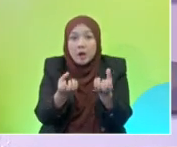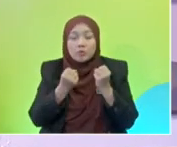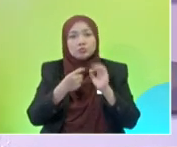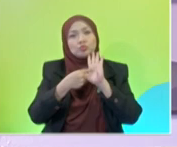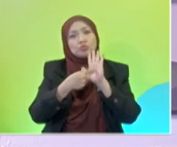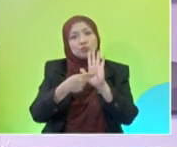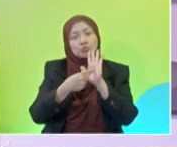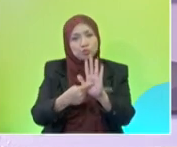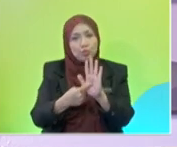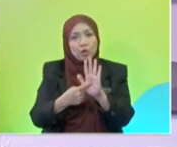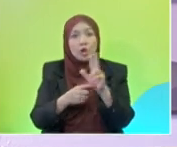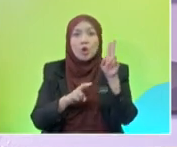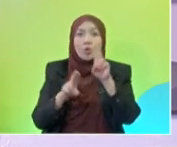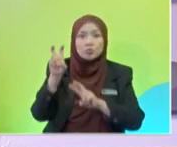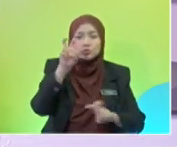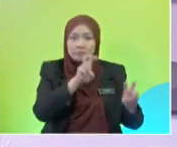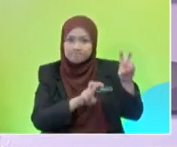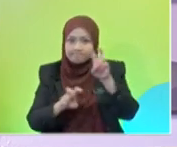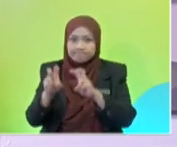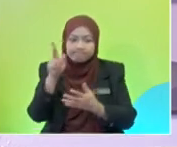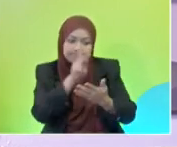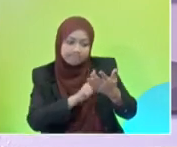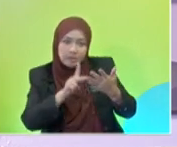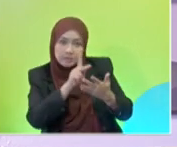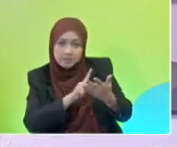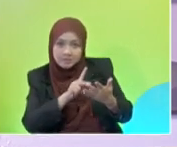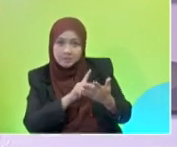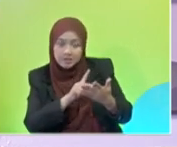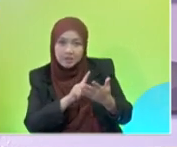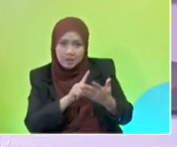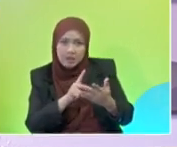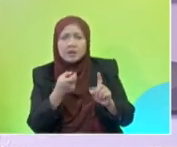uji kaji satu-satu itu yang objek yang boleh menghasilkan bayang-bayang